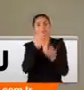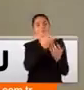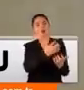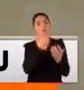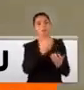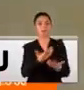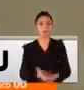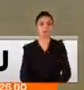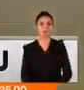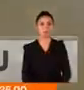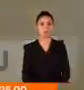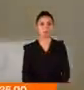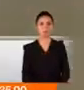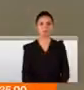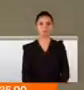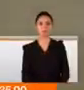iyileştirdi.